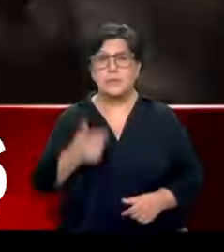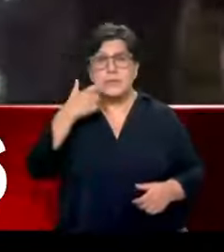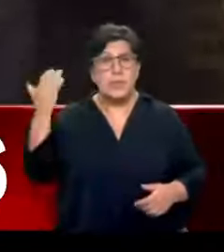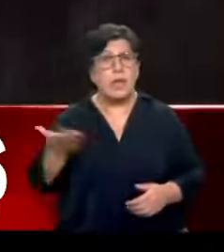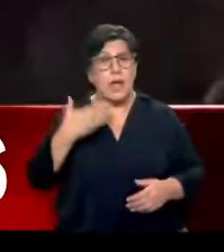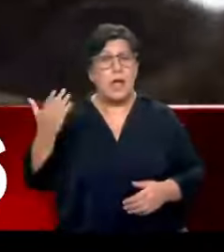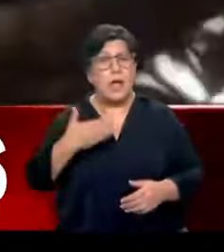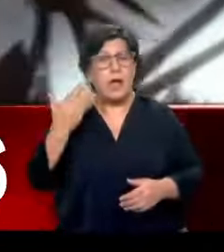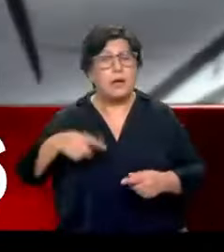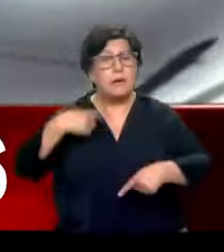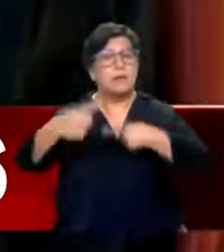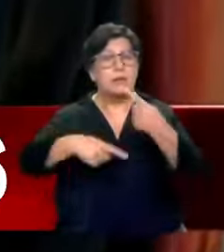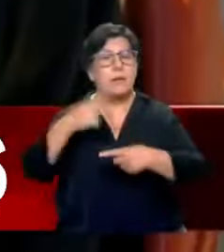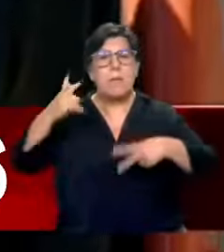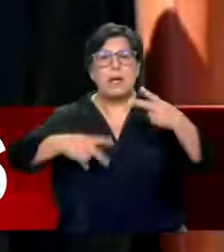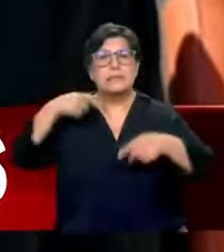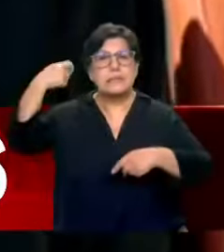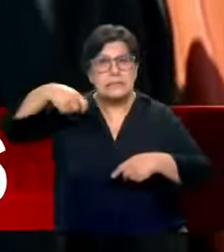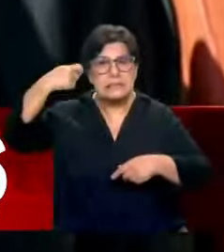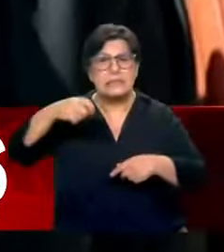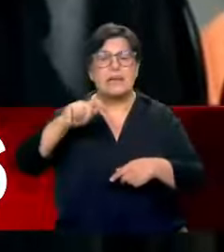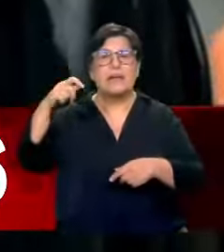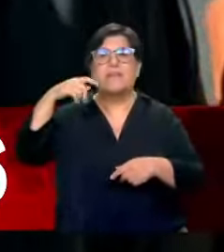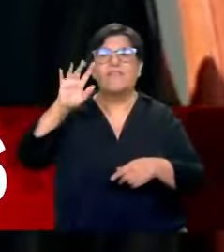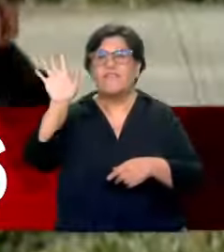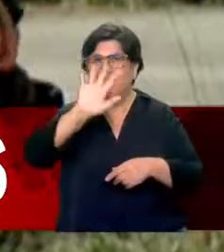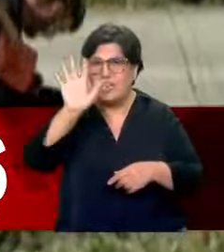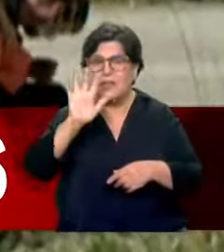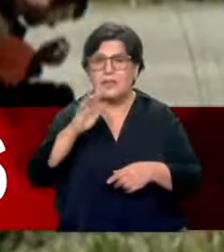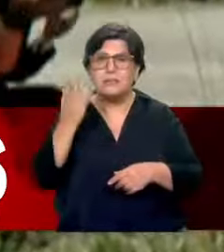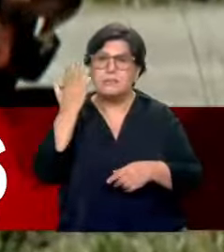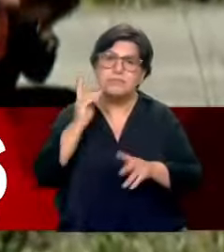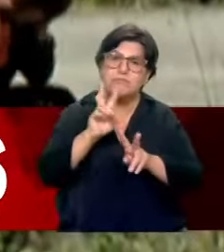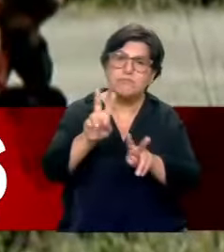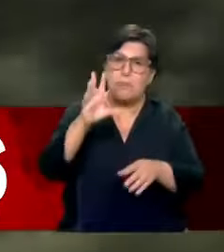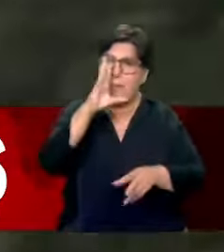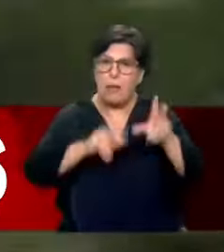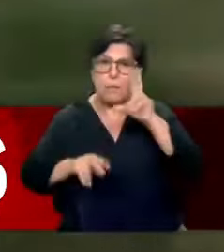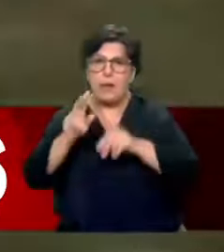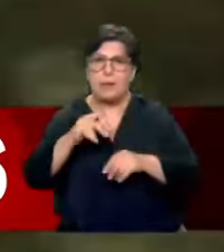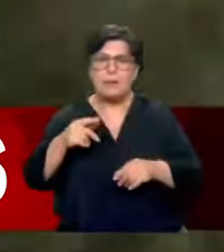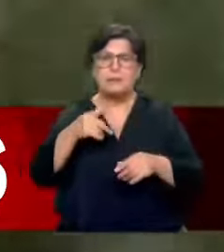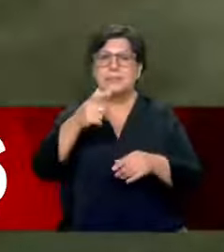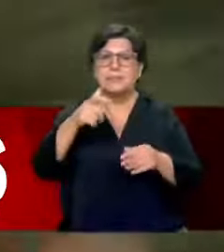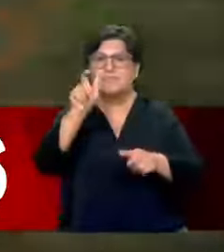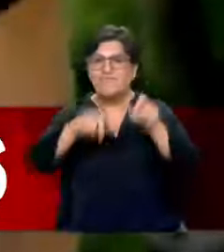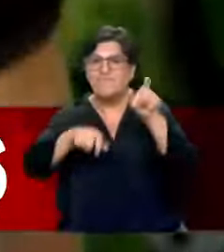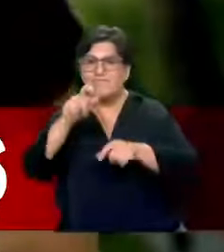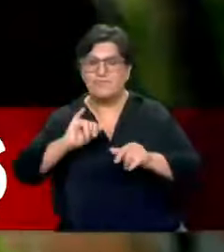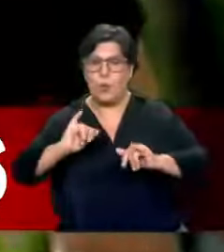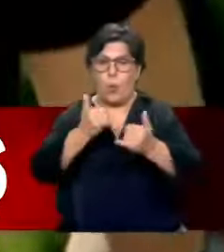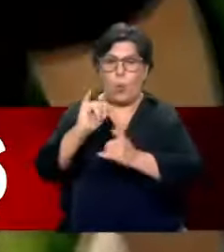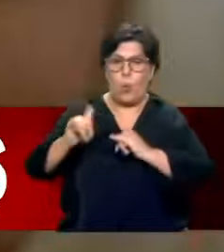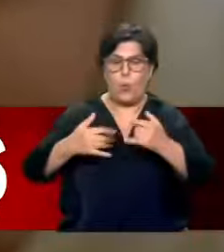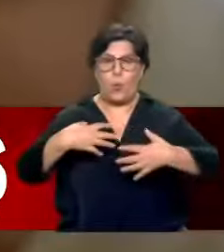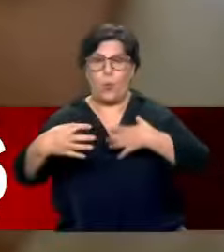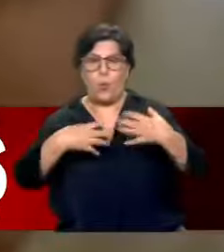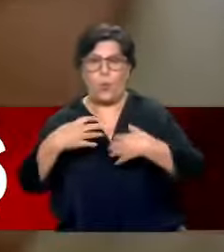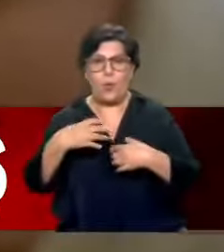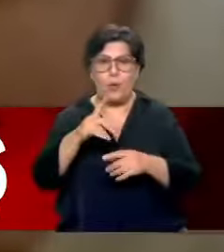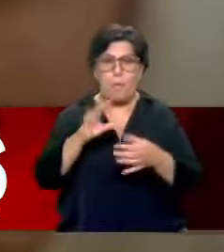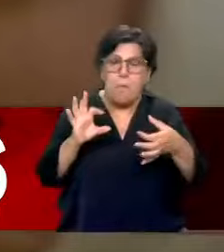Yıllar geçse de bazı diziler, filmler izleyenlerde büyük etki yaratıyor. Karakterlerle bağ kurduruyor.